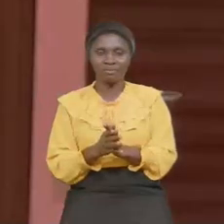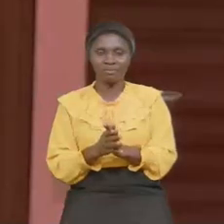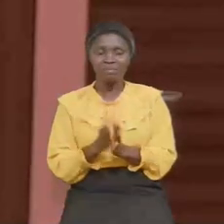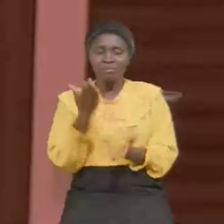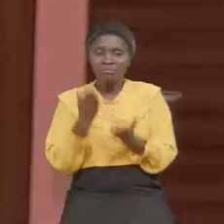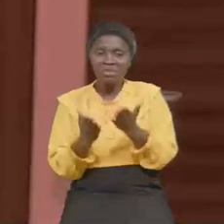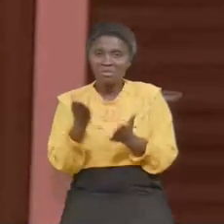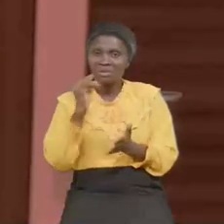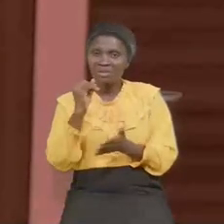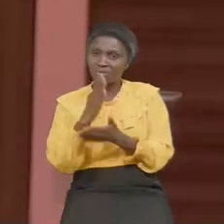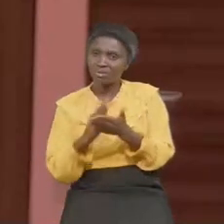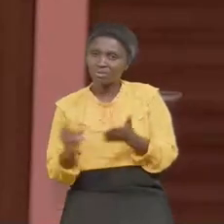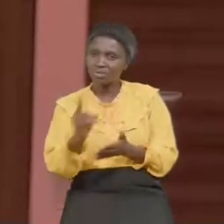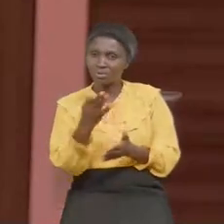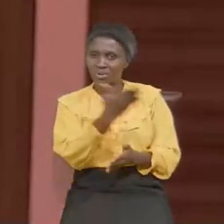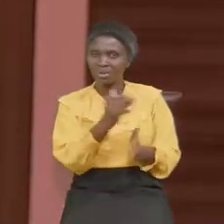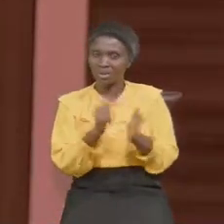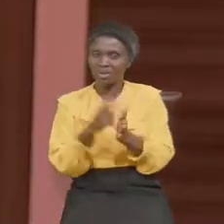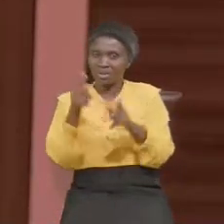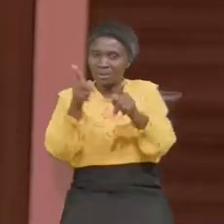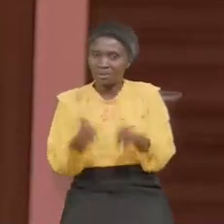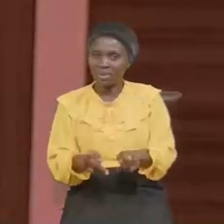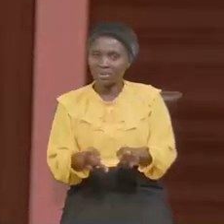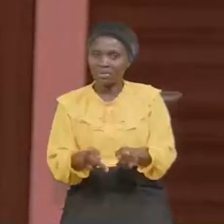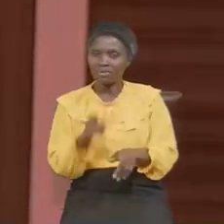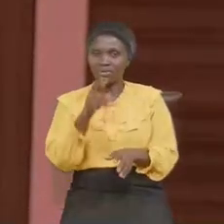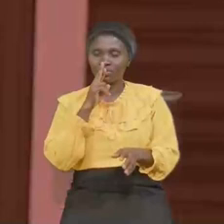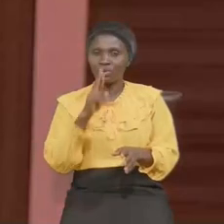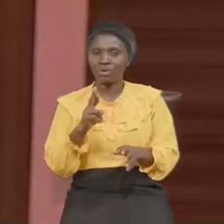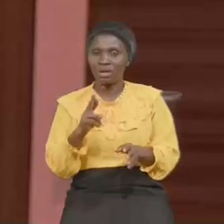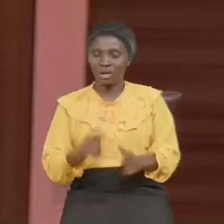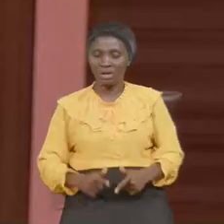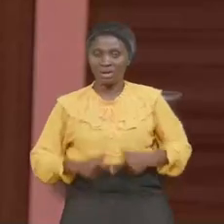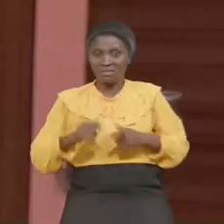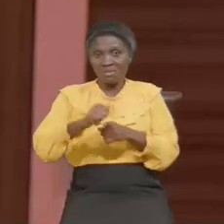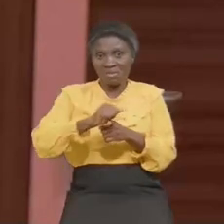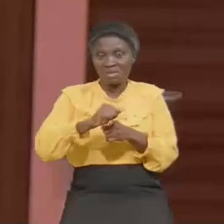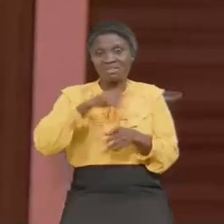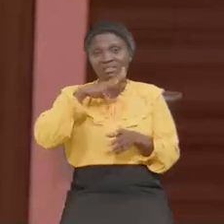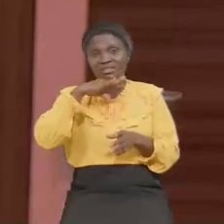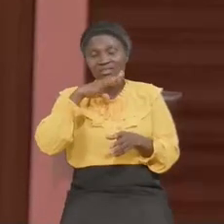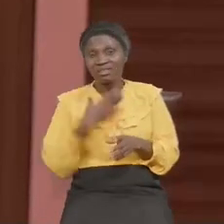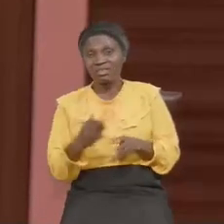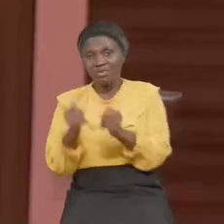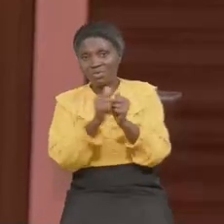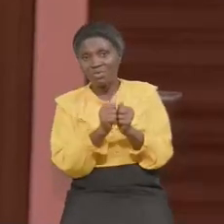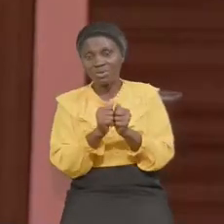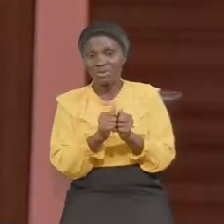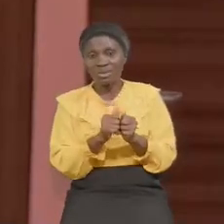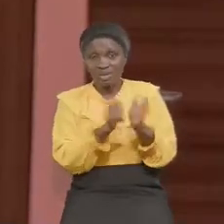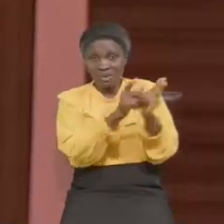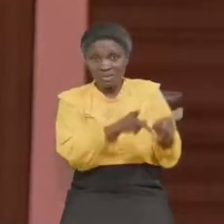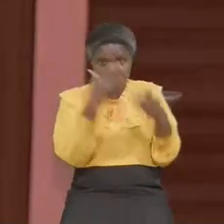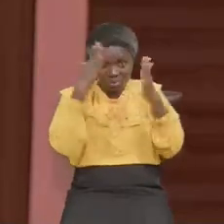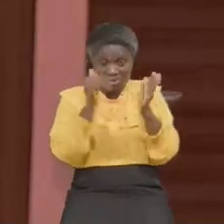la personne avec qui tu mets la vie sale, il ne sait pas que tu es même membre de cette église.